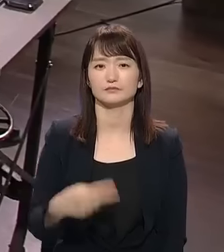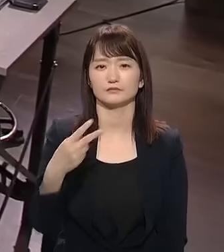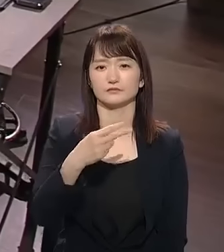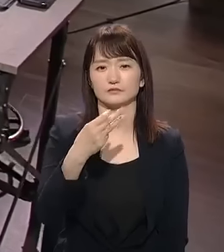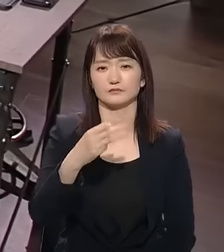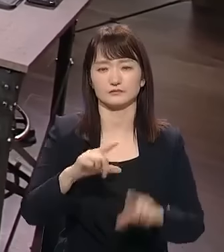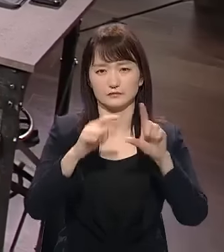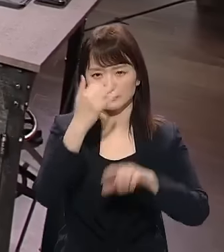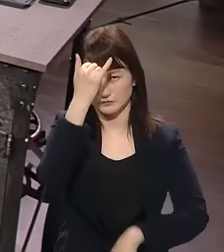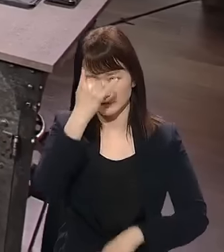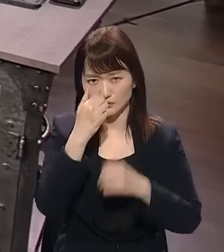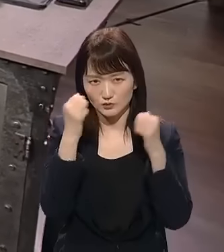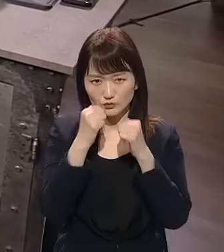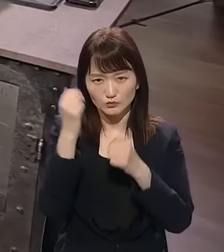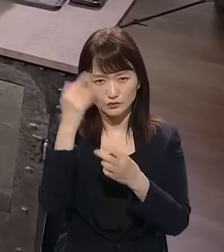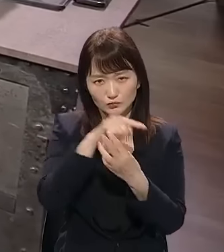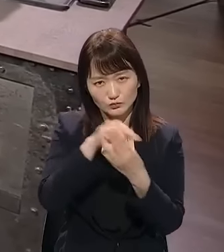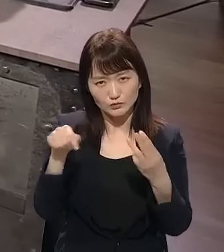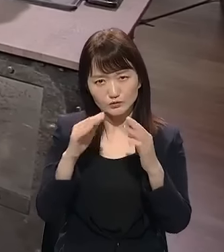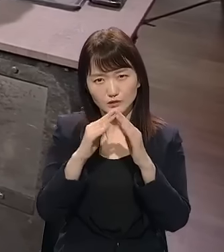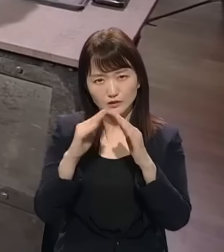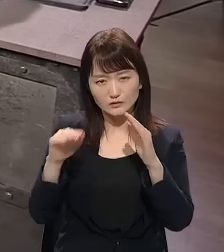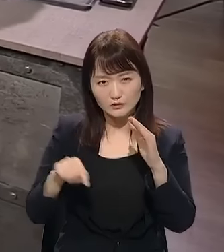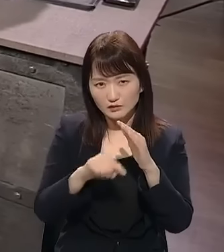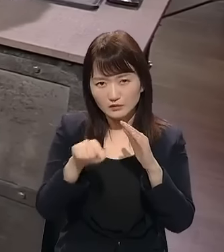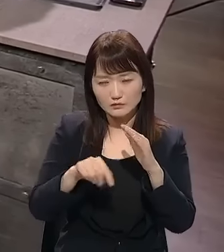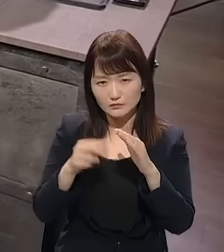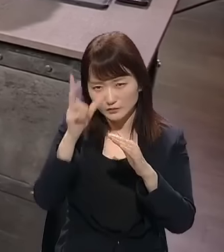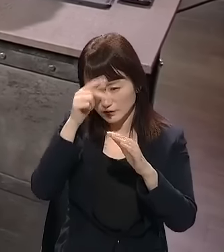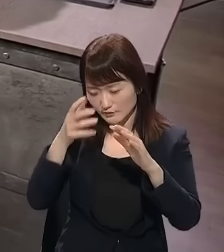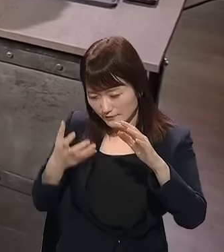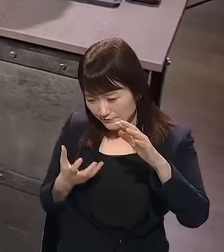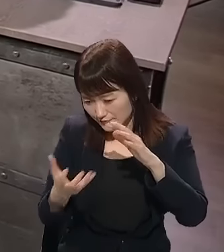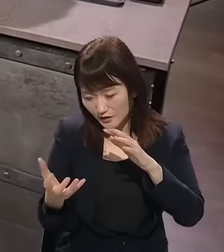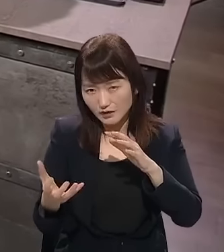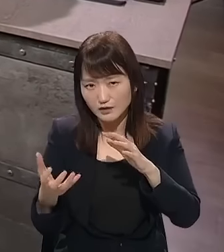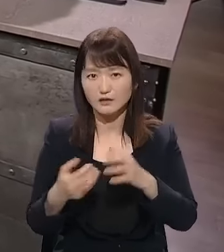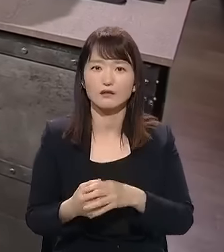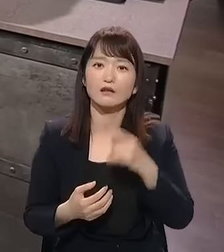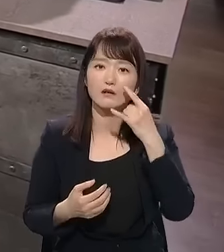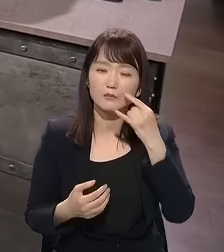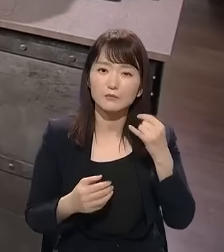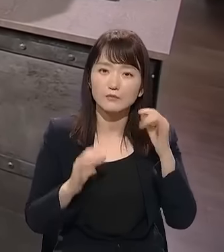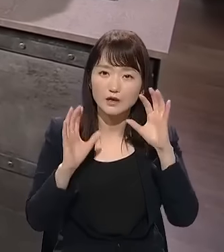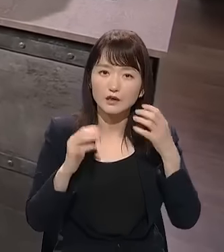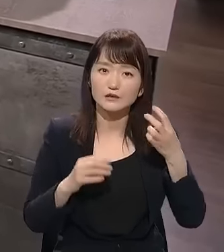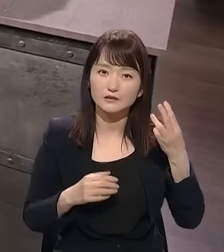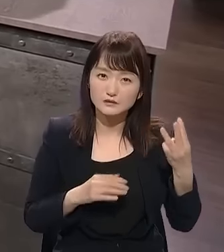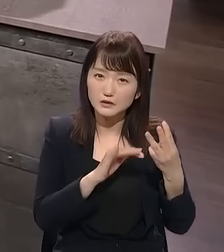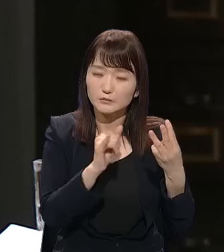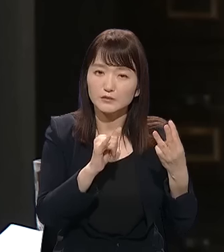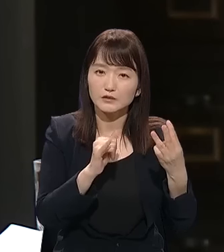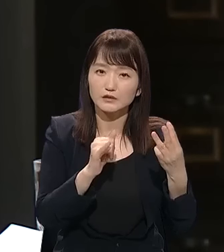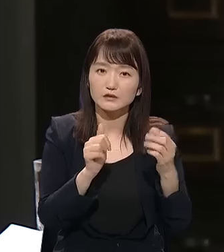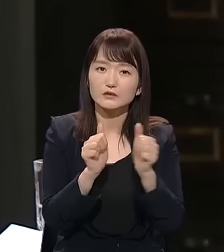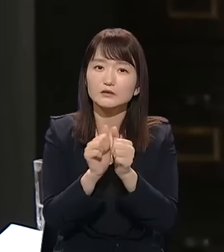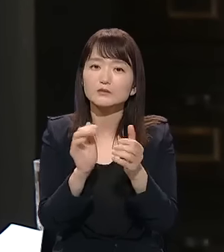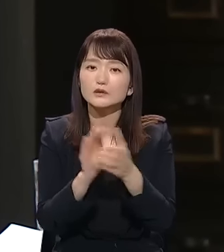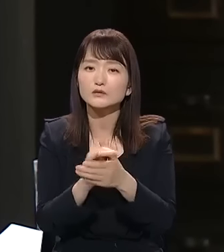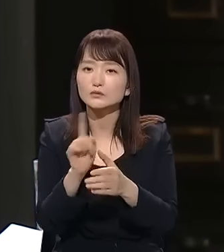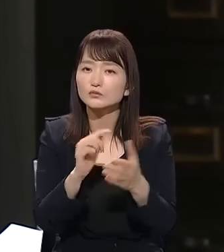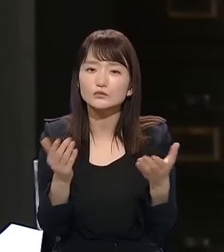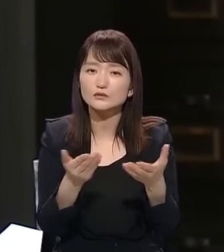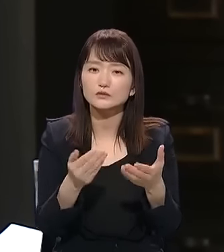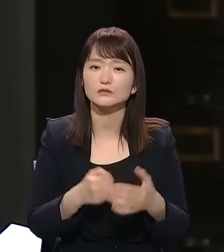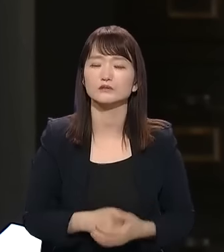2013 한 가정집에 경찰이 탁들이 닥쳤습니다 엄마와 아이들 셋 그리고 엄마의 남자친구 도대체 무슨 일이 있었던 거죠 그렇게